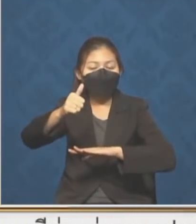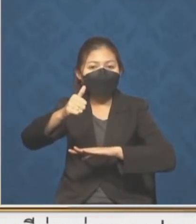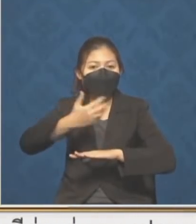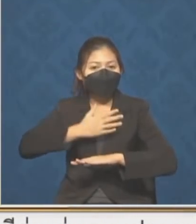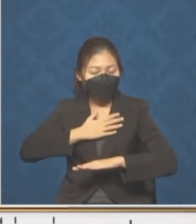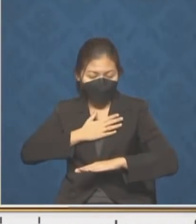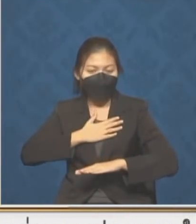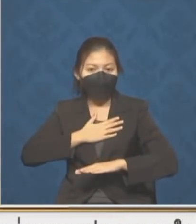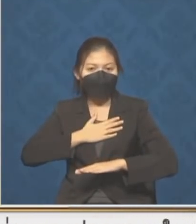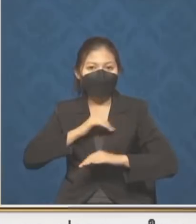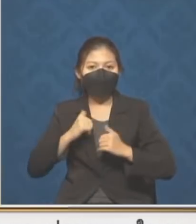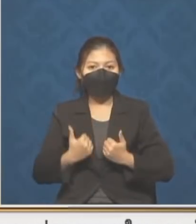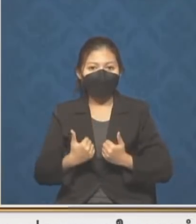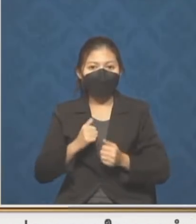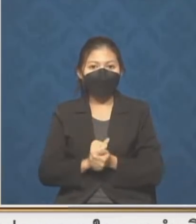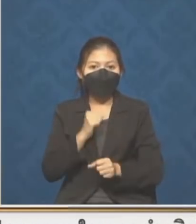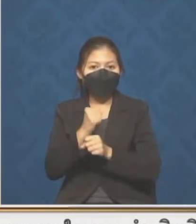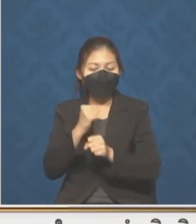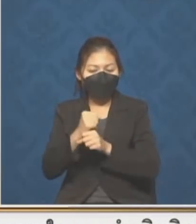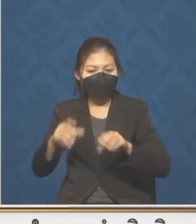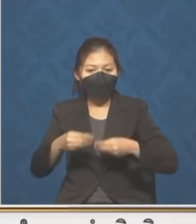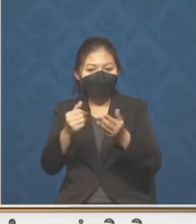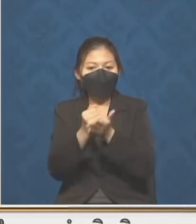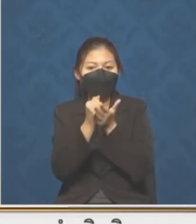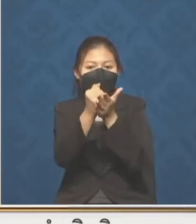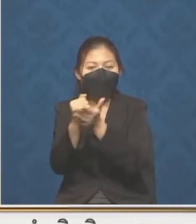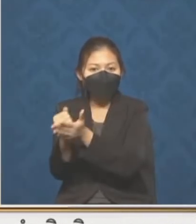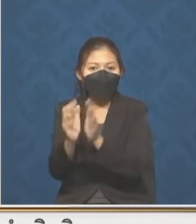ผมมีอยู่ทำงานให้พ่อแม่พี่น้องประชาชน